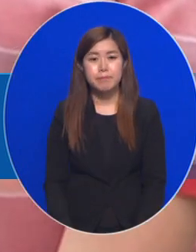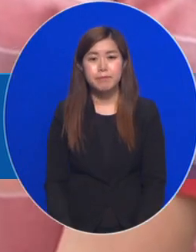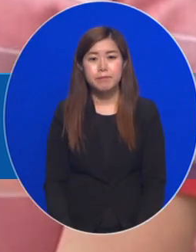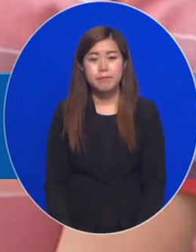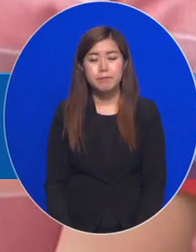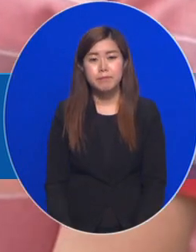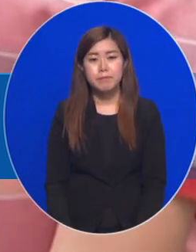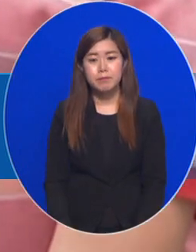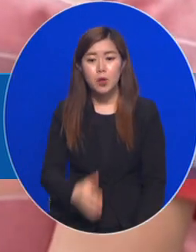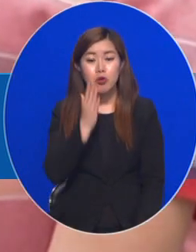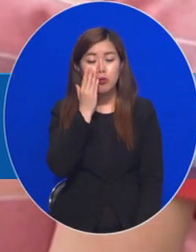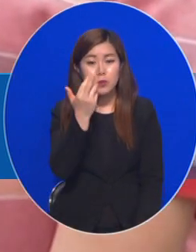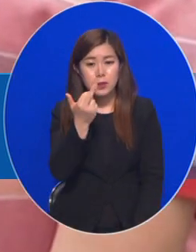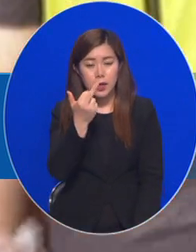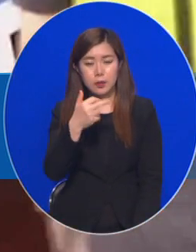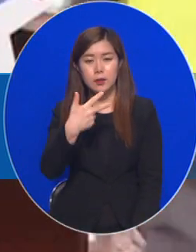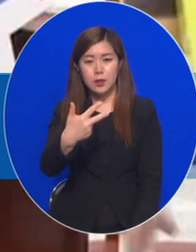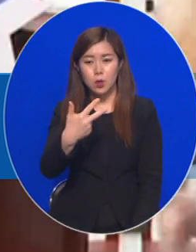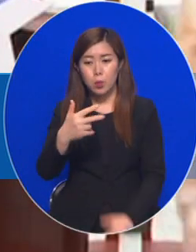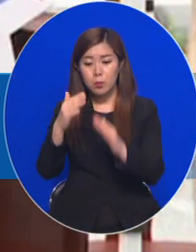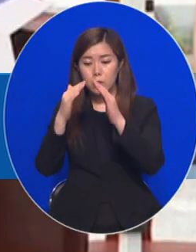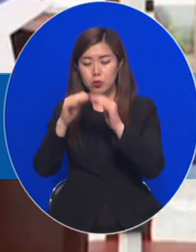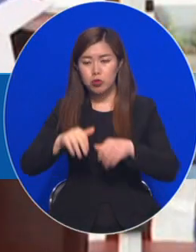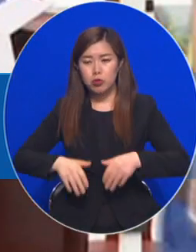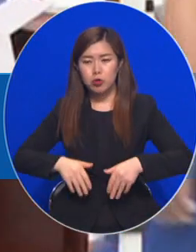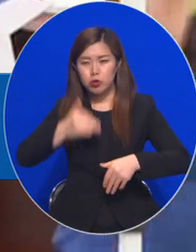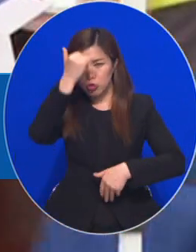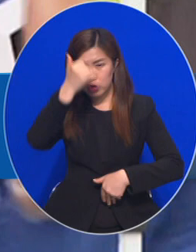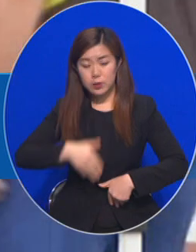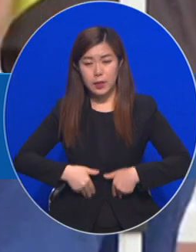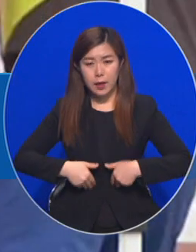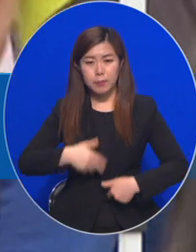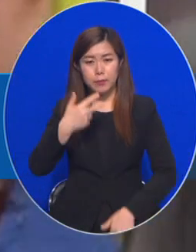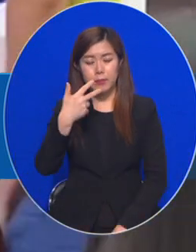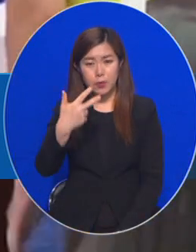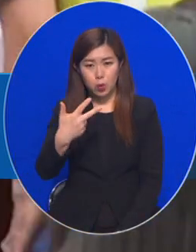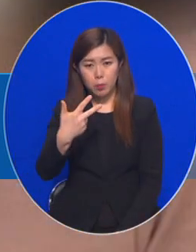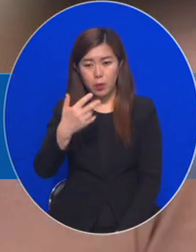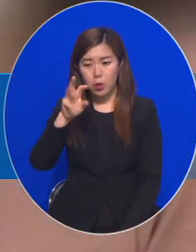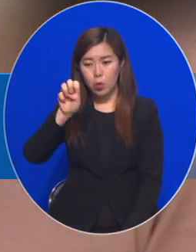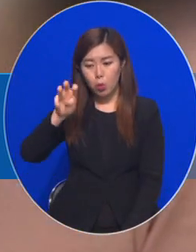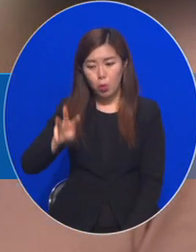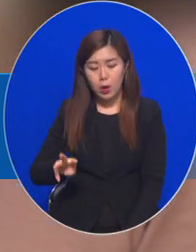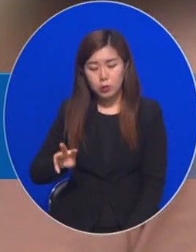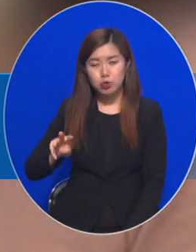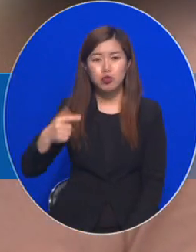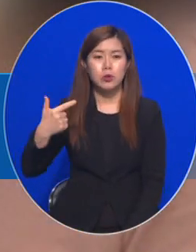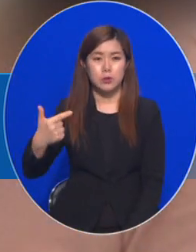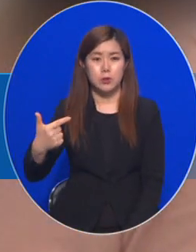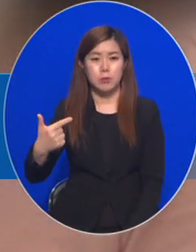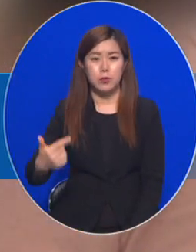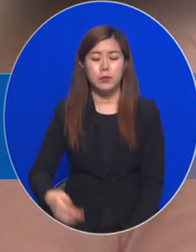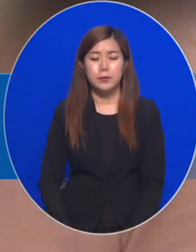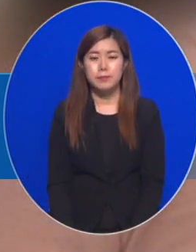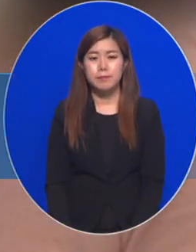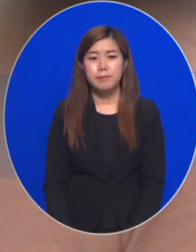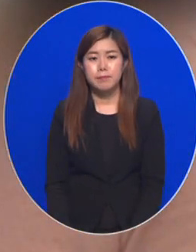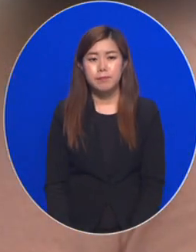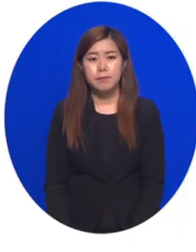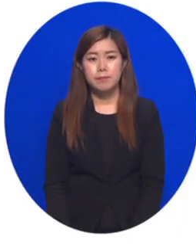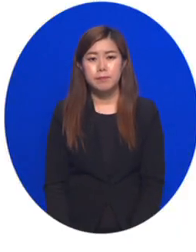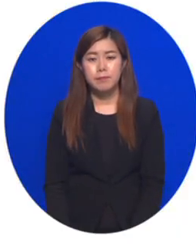나왔고, 울산과 충남 각 7명, 광주광역시 6명 등 다른 지역에서도 확진자가 다수